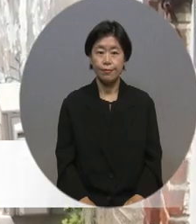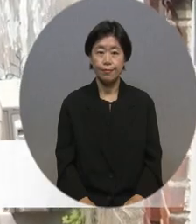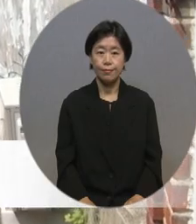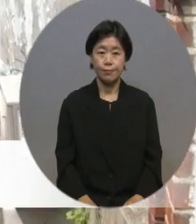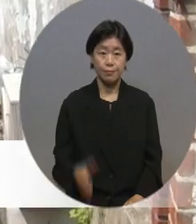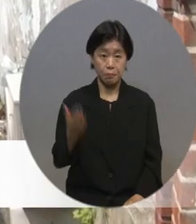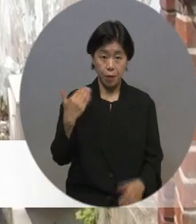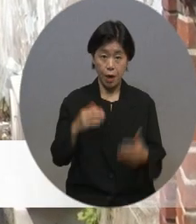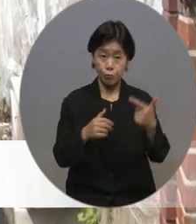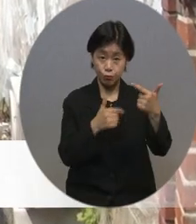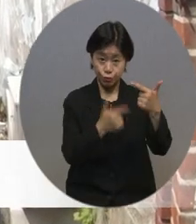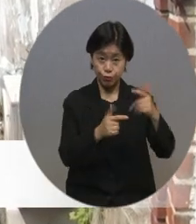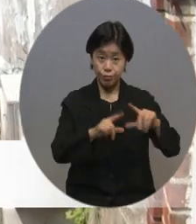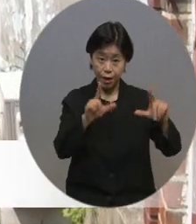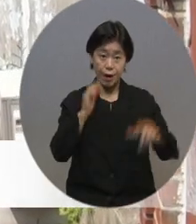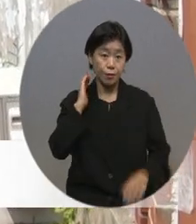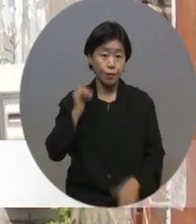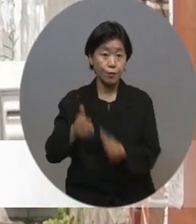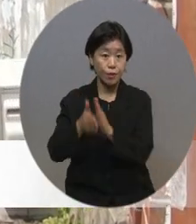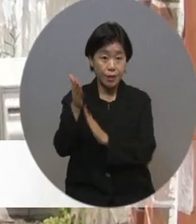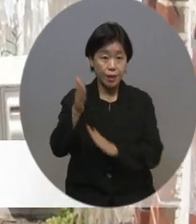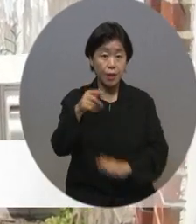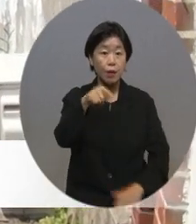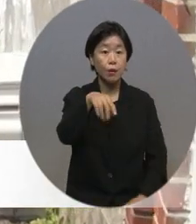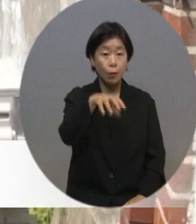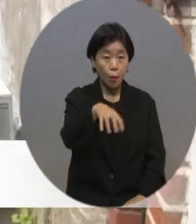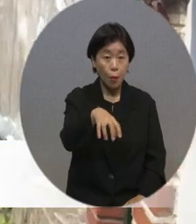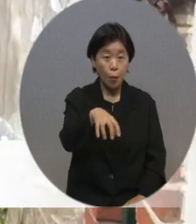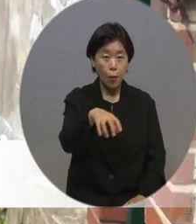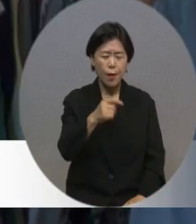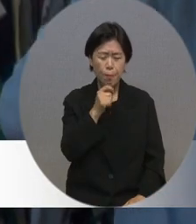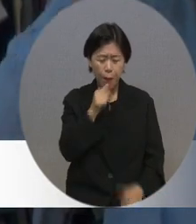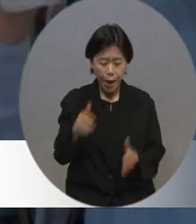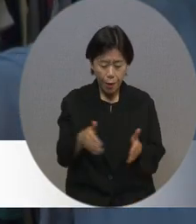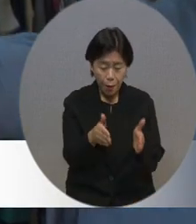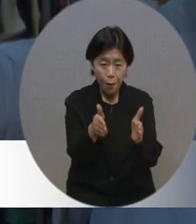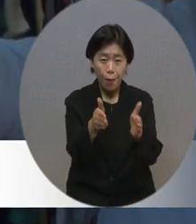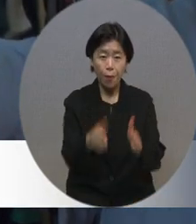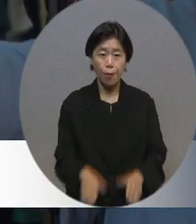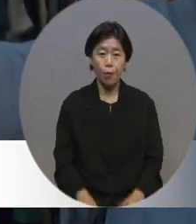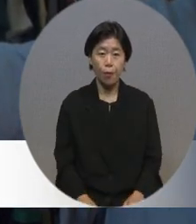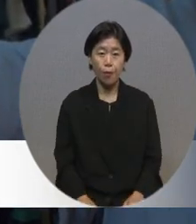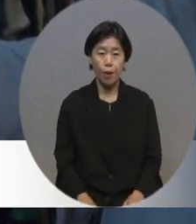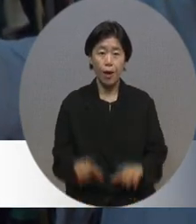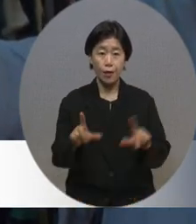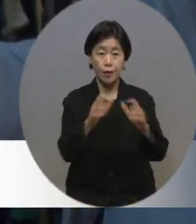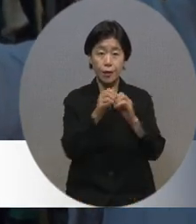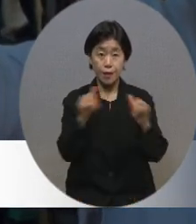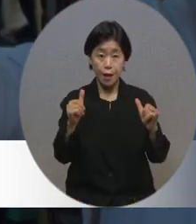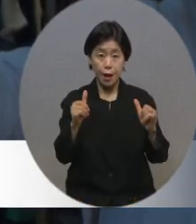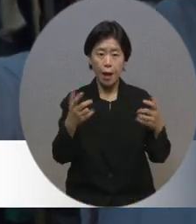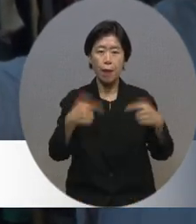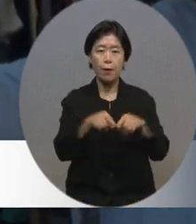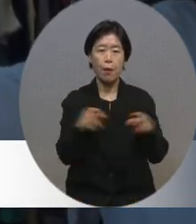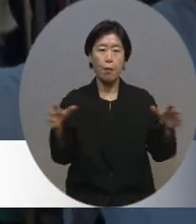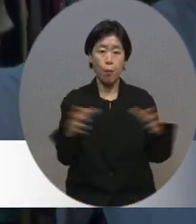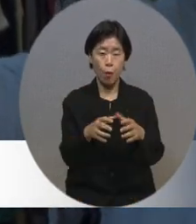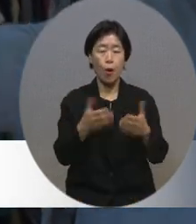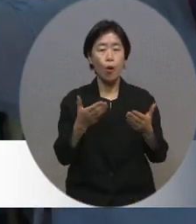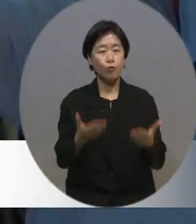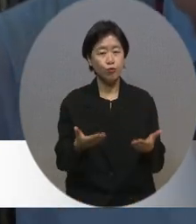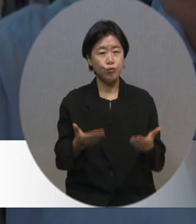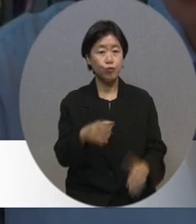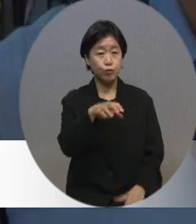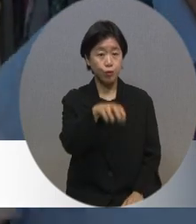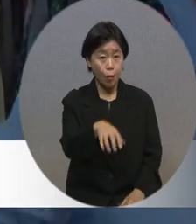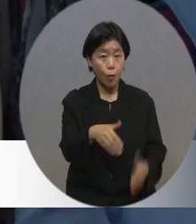지난 6일 의정부시 뺏벌마을 작은 골목길. 마을 주민 다목적 휴게 공간 우리 동네 정이